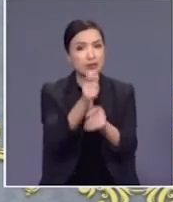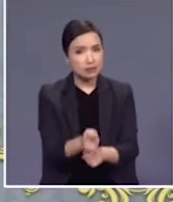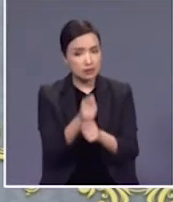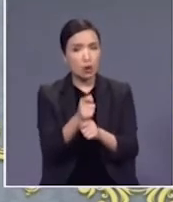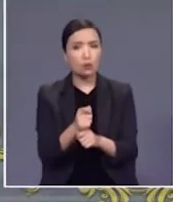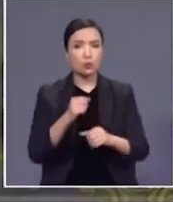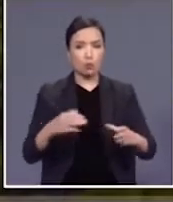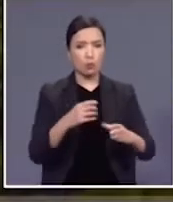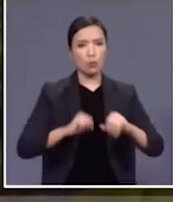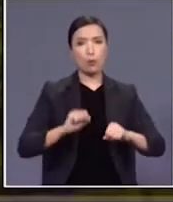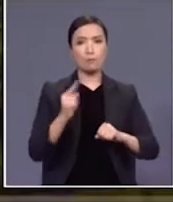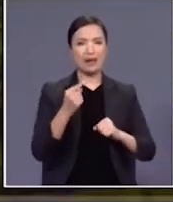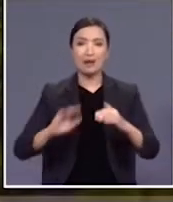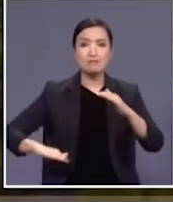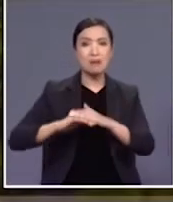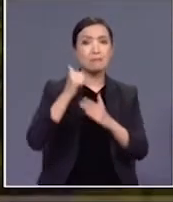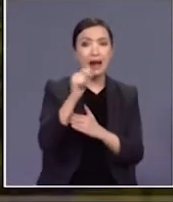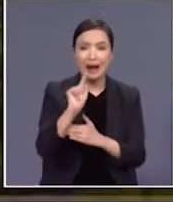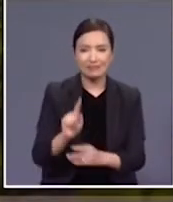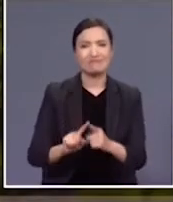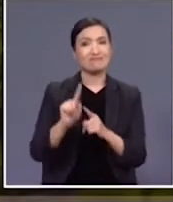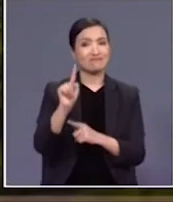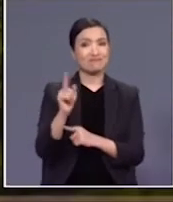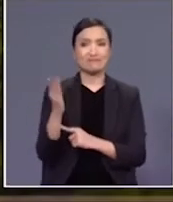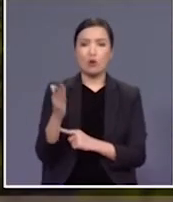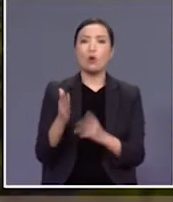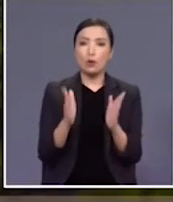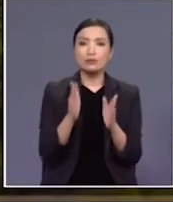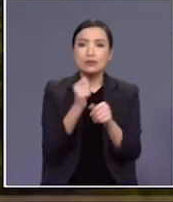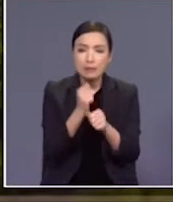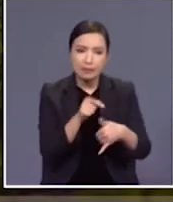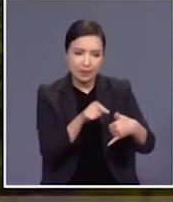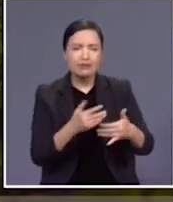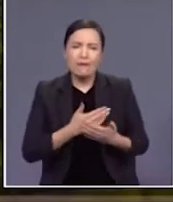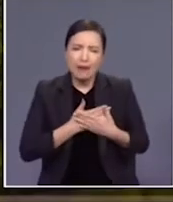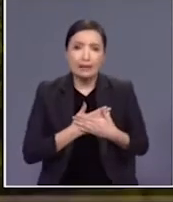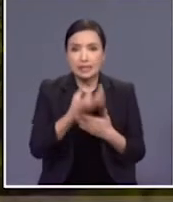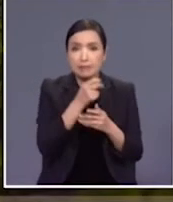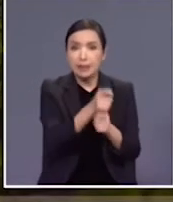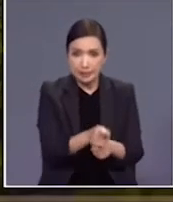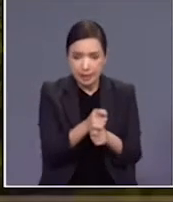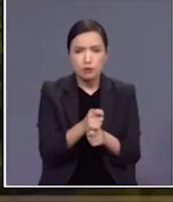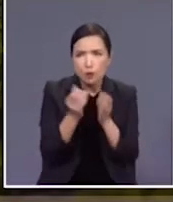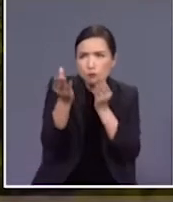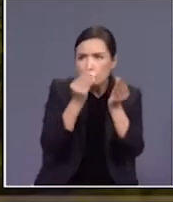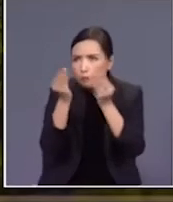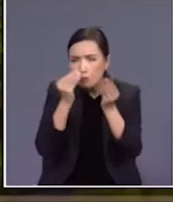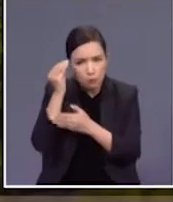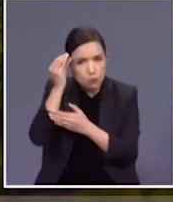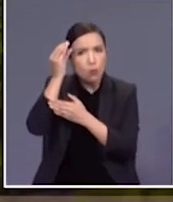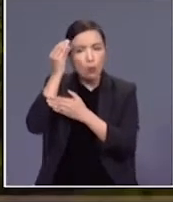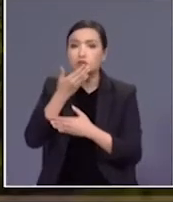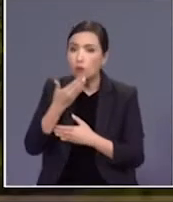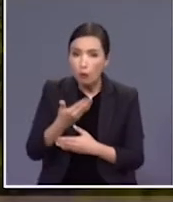ให้ประสบความสำเร็จนั้นได้แก่ 1. เกษตรกรต้องมีใจรักในอาชีพเกษตรกรและใฝ่เรียนรู้ตลอดเวลาซึ่งจะเป็นพื้นฐาน